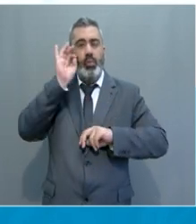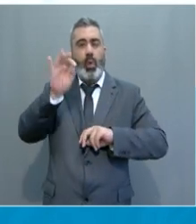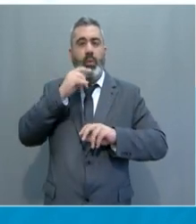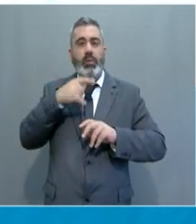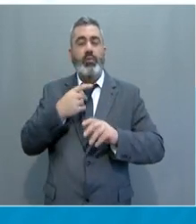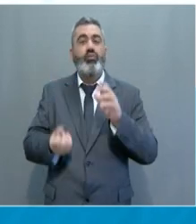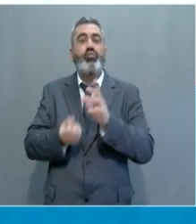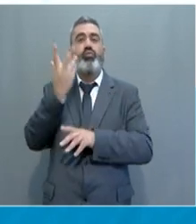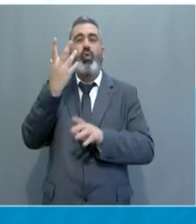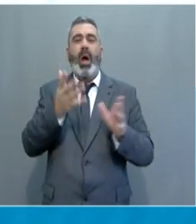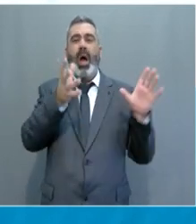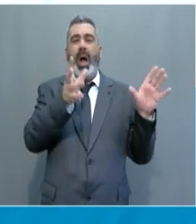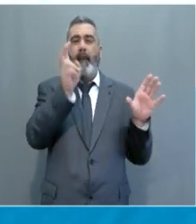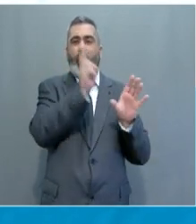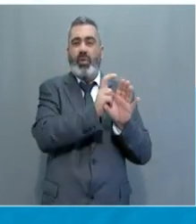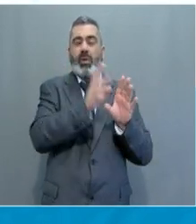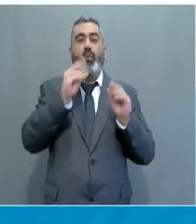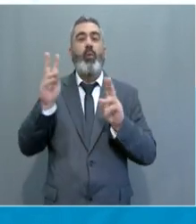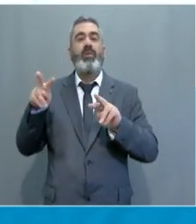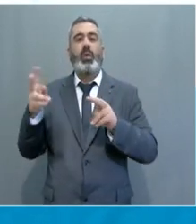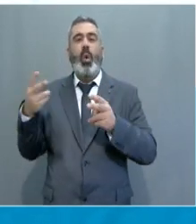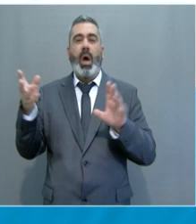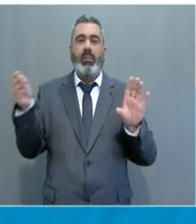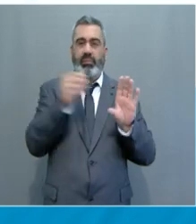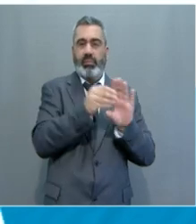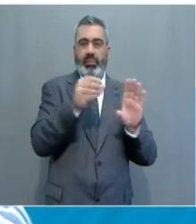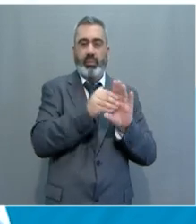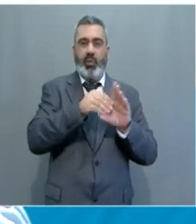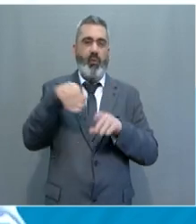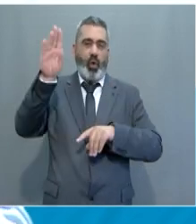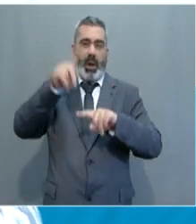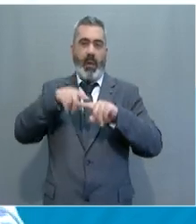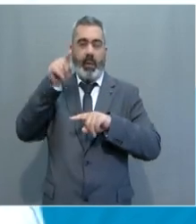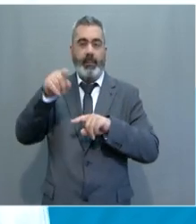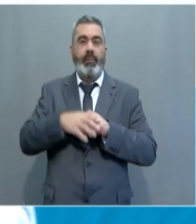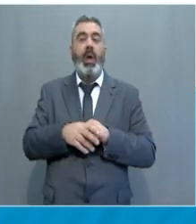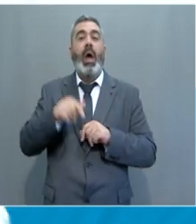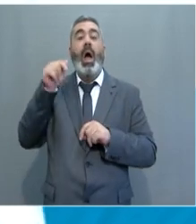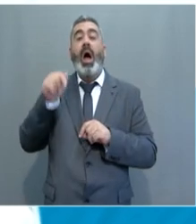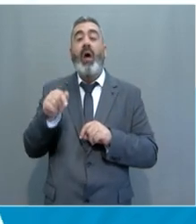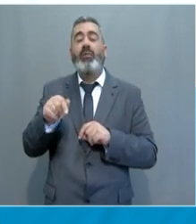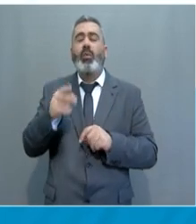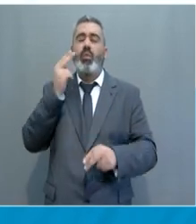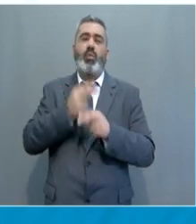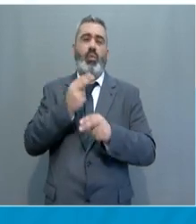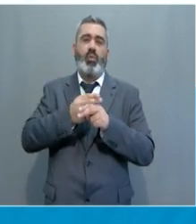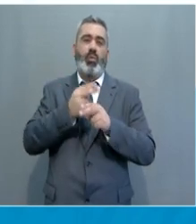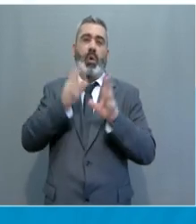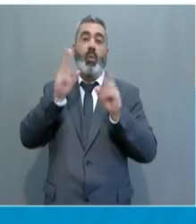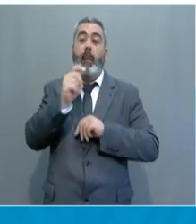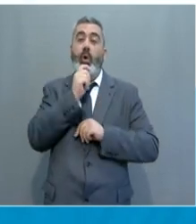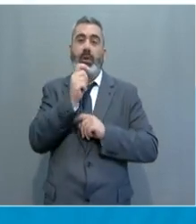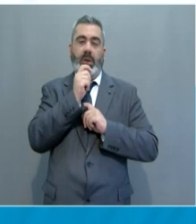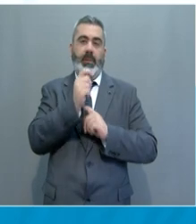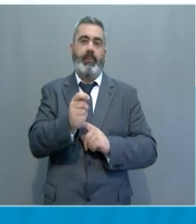δεξαμενή αποθήκευσης φυσικού αερίου στην Ρεβιθούσα. Και ταυτόχρονα, και αυτή είναι ίσως η πιο σημαντική πτυχή της πολιτικής μας, για να